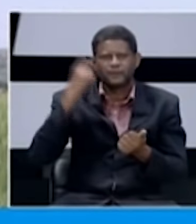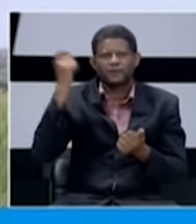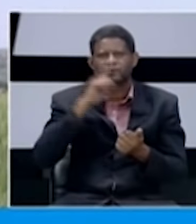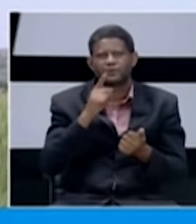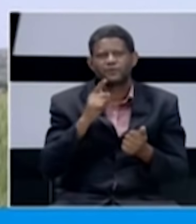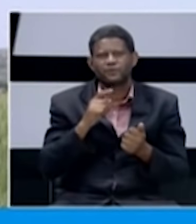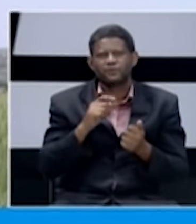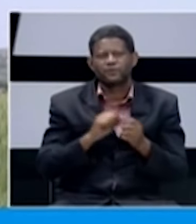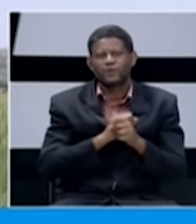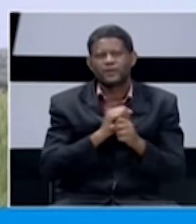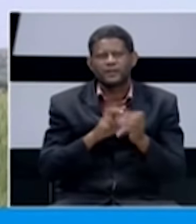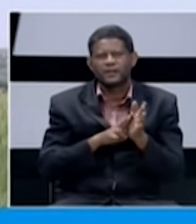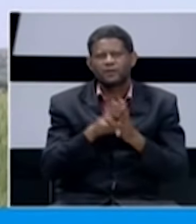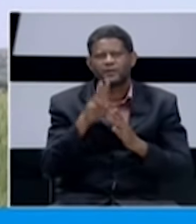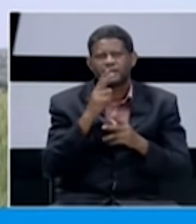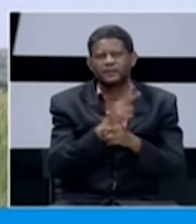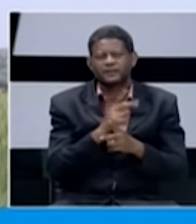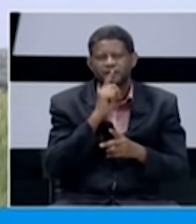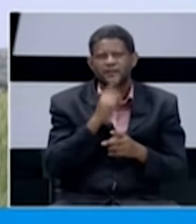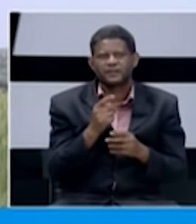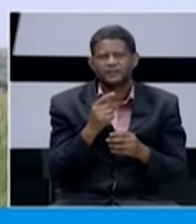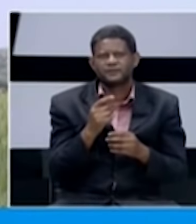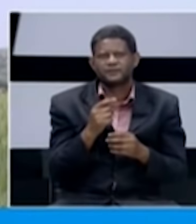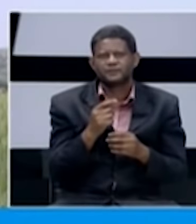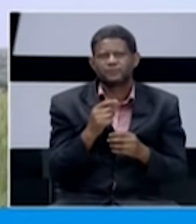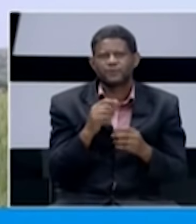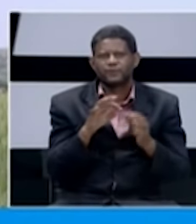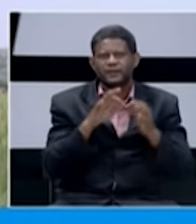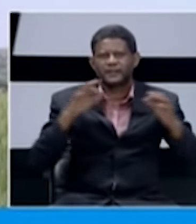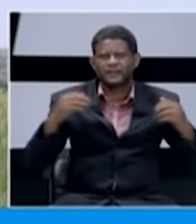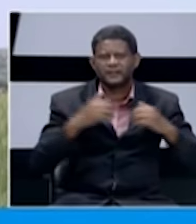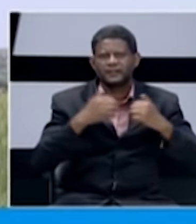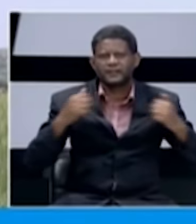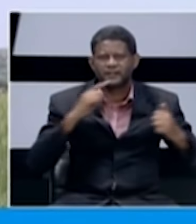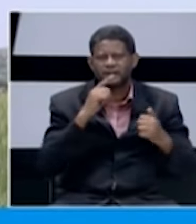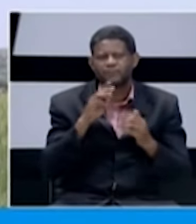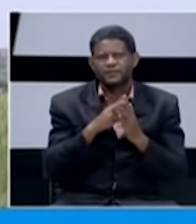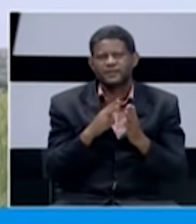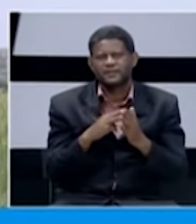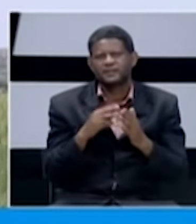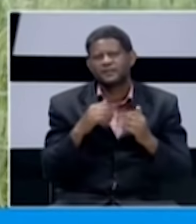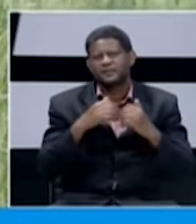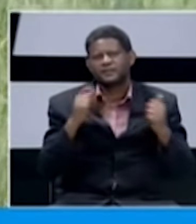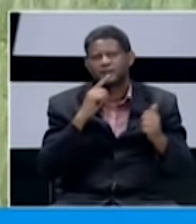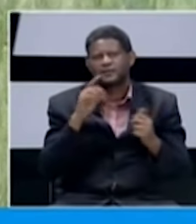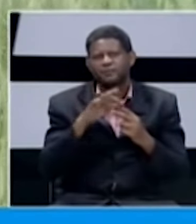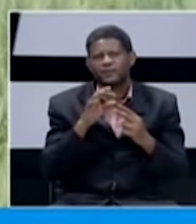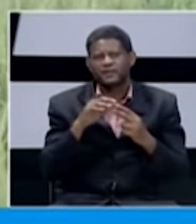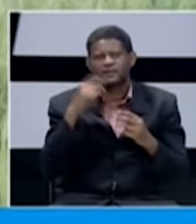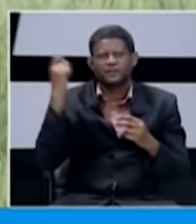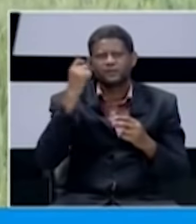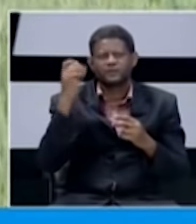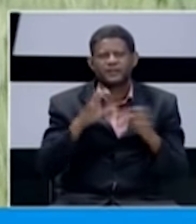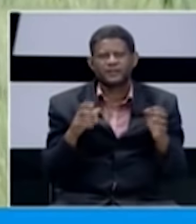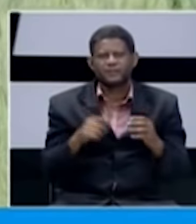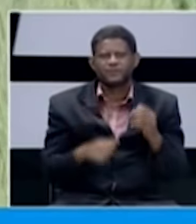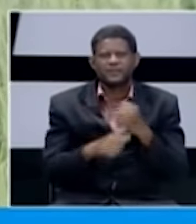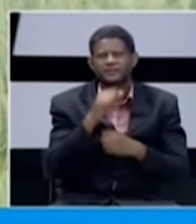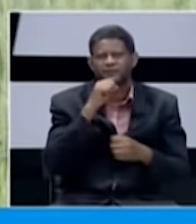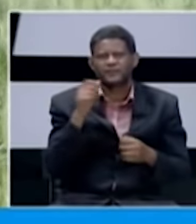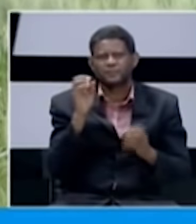بب همترحينا يعني ناخذي كب مترو سلفنا بسنة سرعة ياوت مرت أنا عوت قرنا أنا بزيك عنكفات بزيك حدق